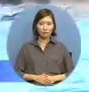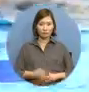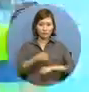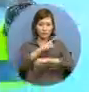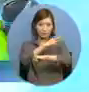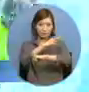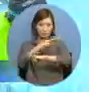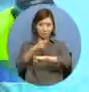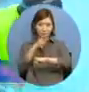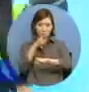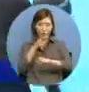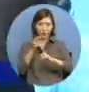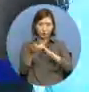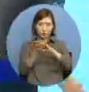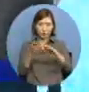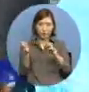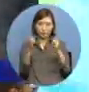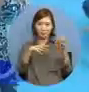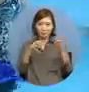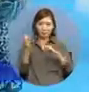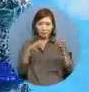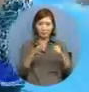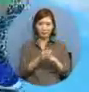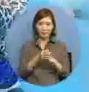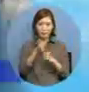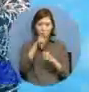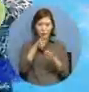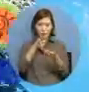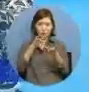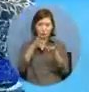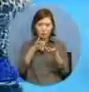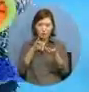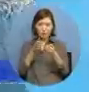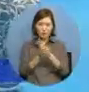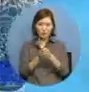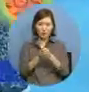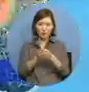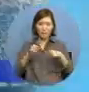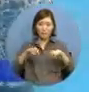헤엄치고 물장구치고 물총놀이와 작은 보트까지